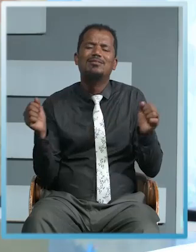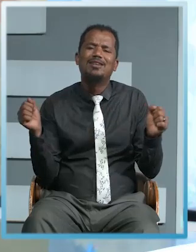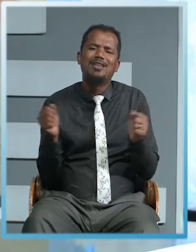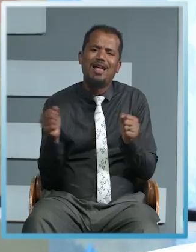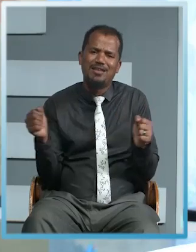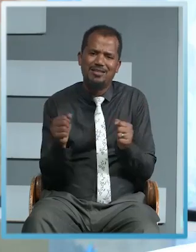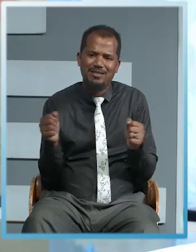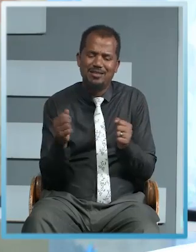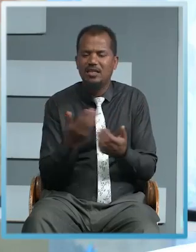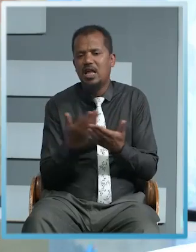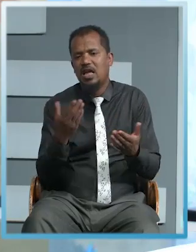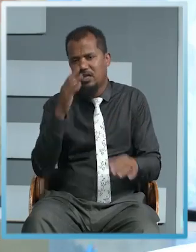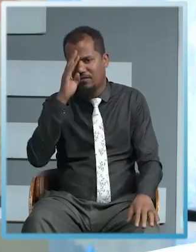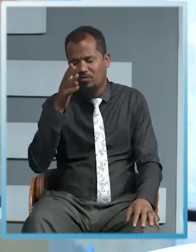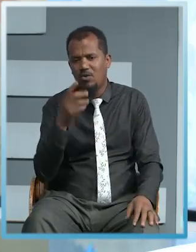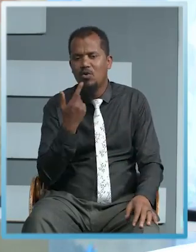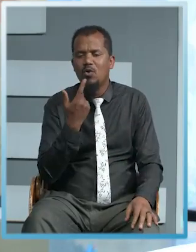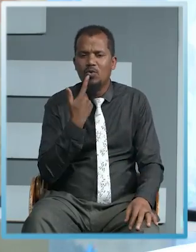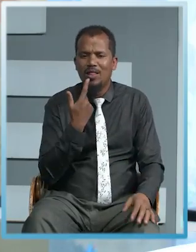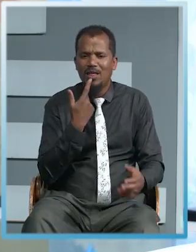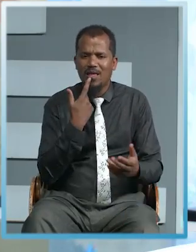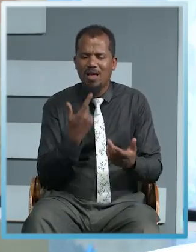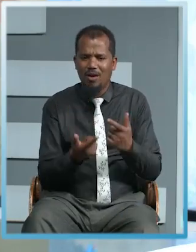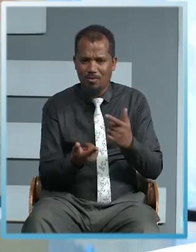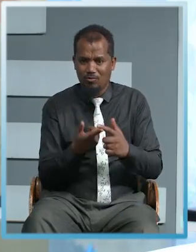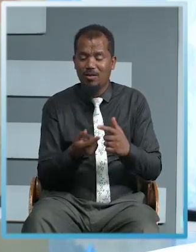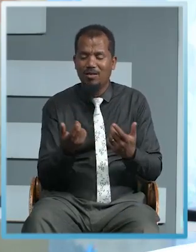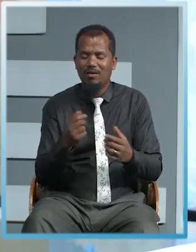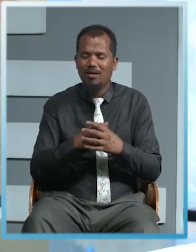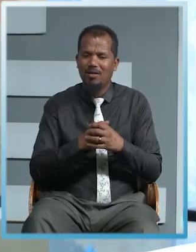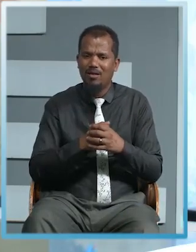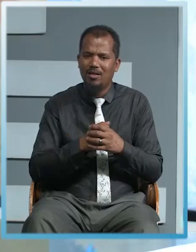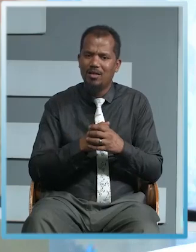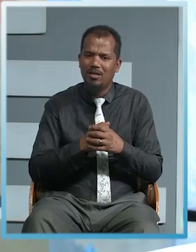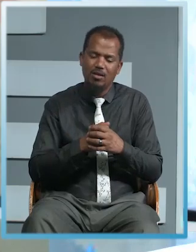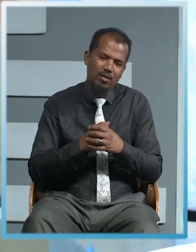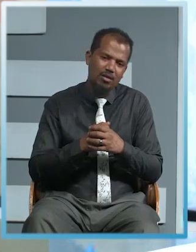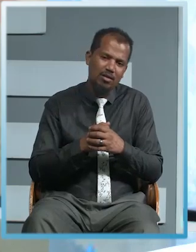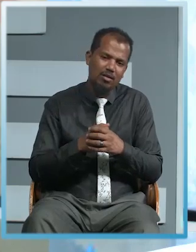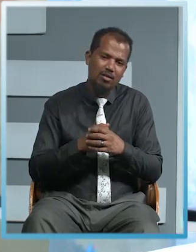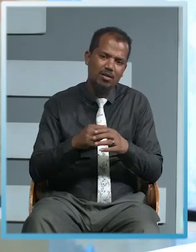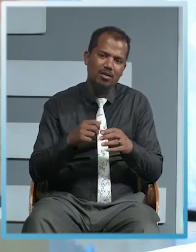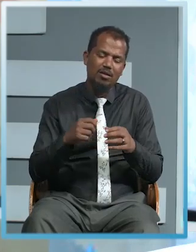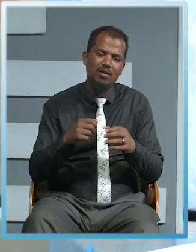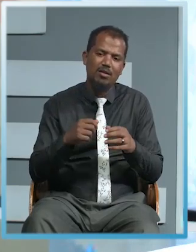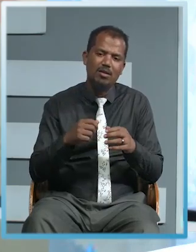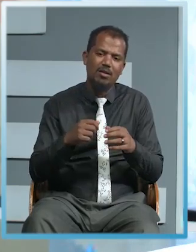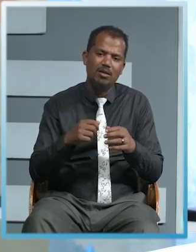مکتاکس نگر فطرال ولتنیا گنده مغنت